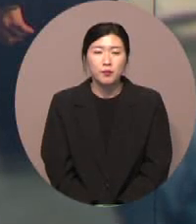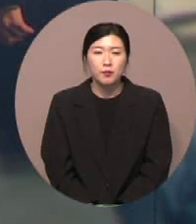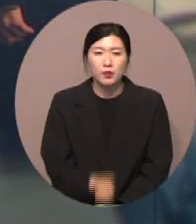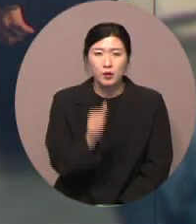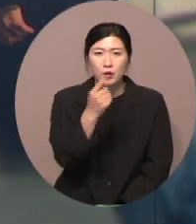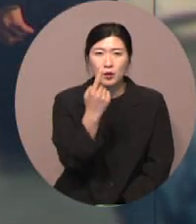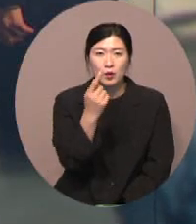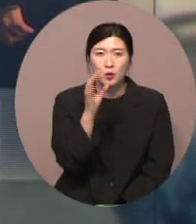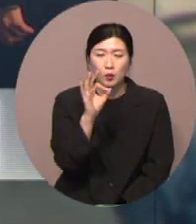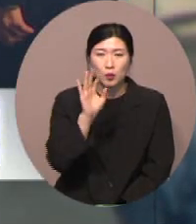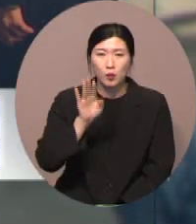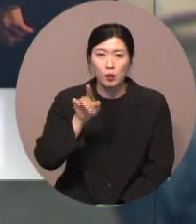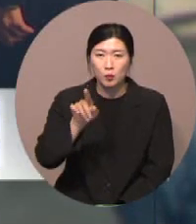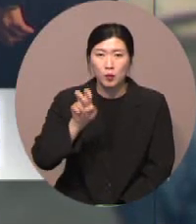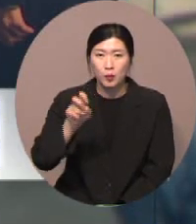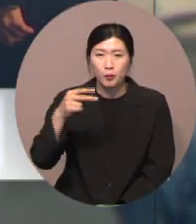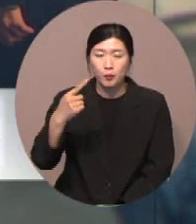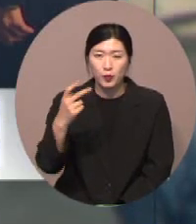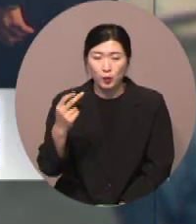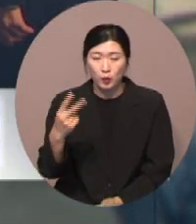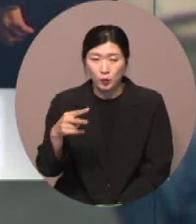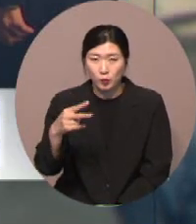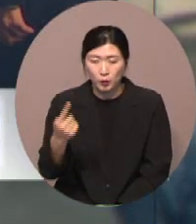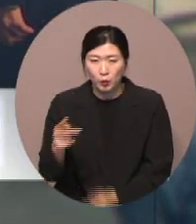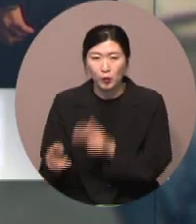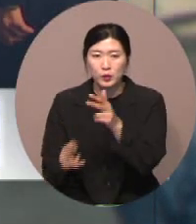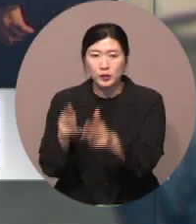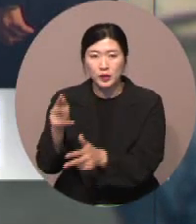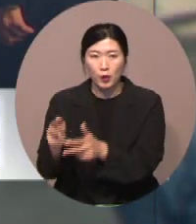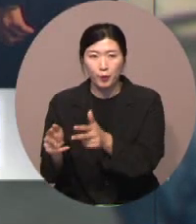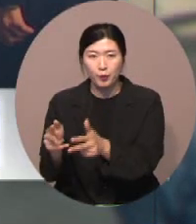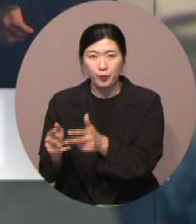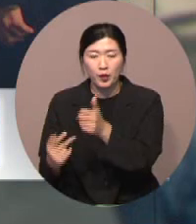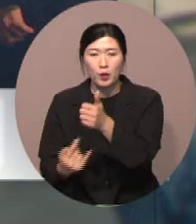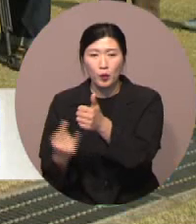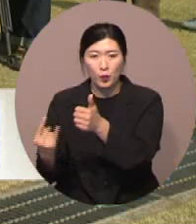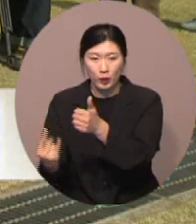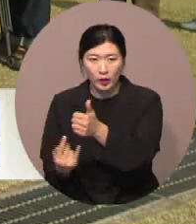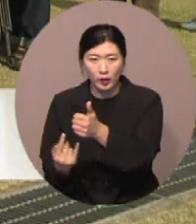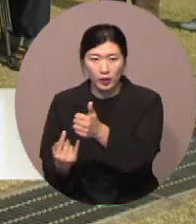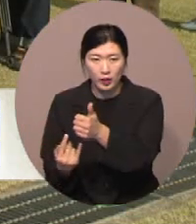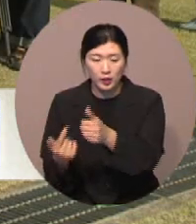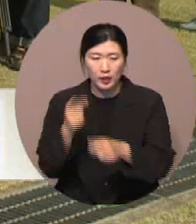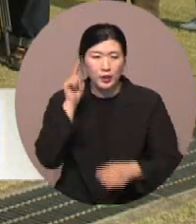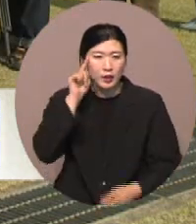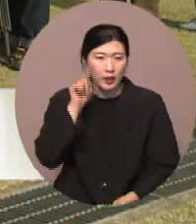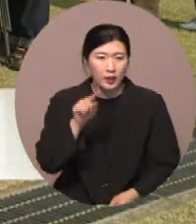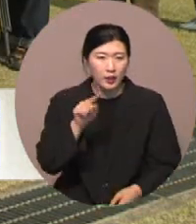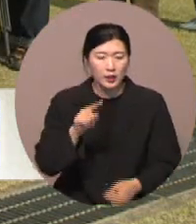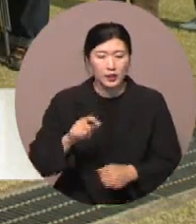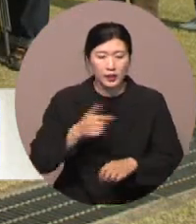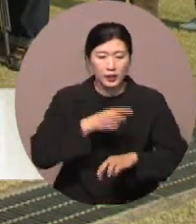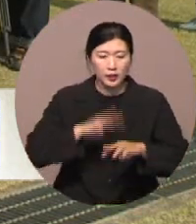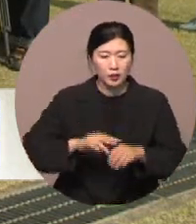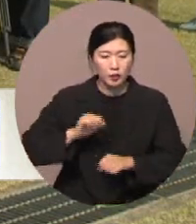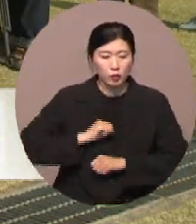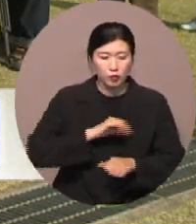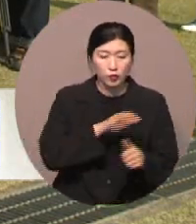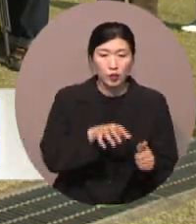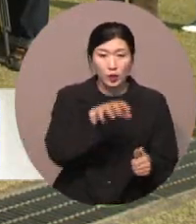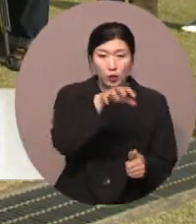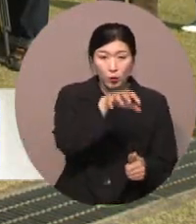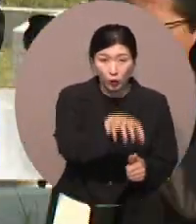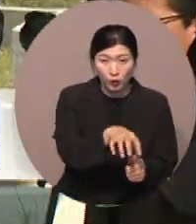홍범도장군 기념 사업회가 내일 국립 대전 현충원에서 광복 7식 9주년 및 홍범도장군 기환 3주년